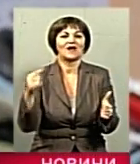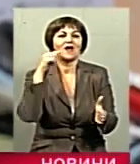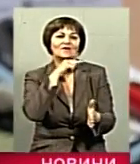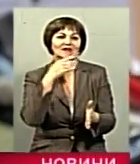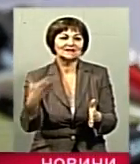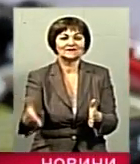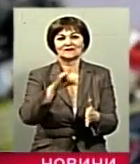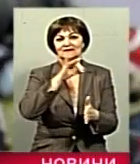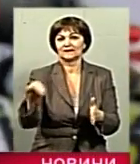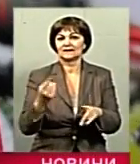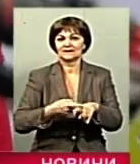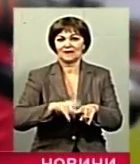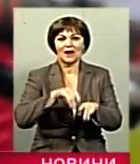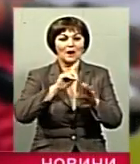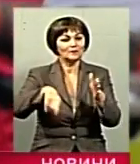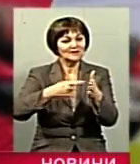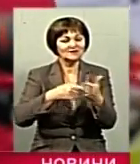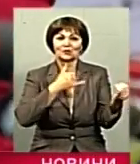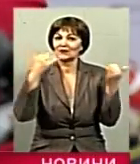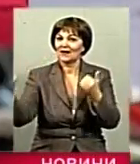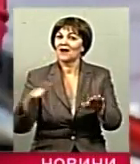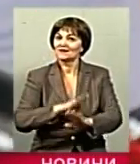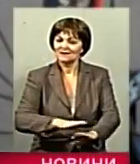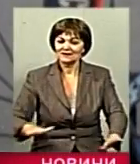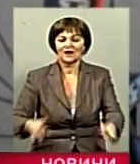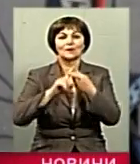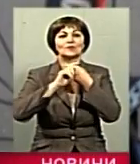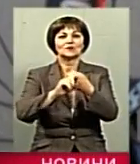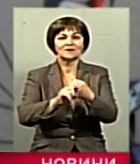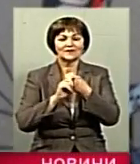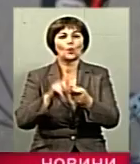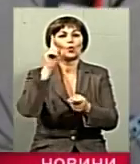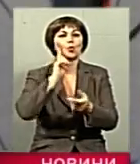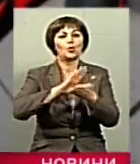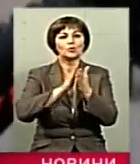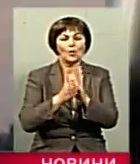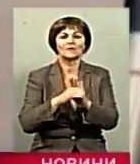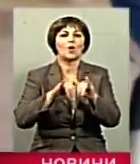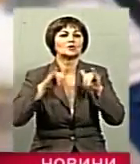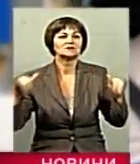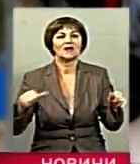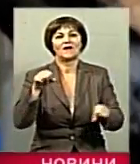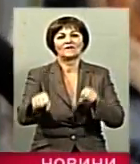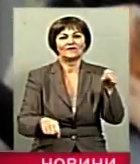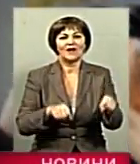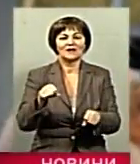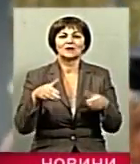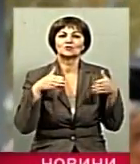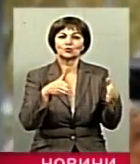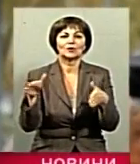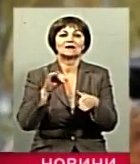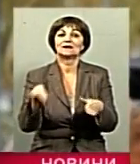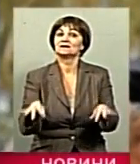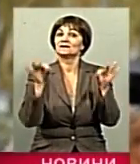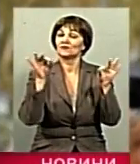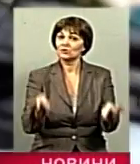місто для дітей, це питання пов'язані з мобільністю, розвитком велоінфраструктури і, звичайно,